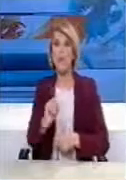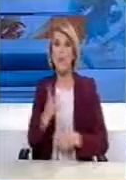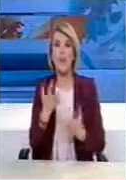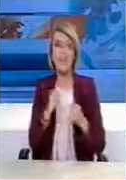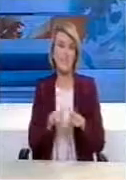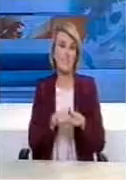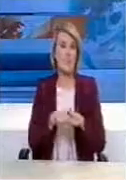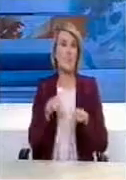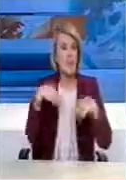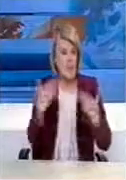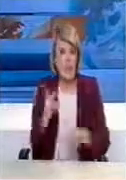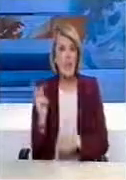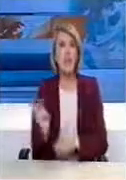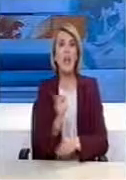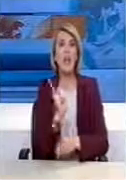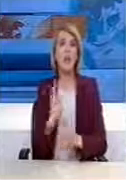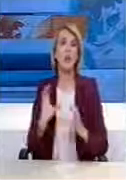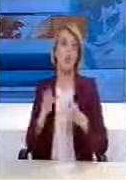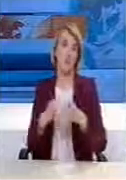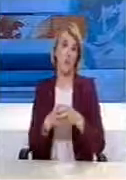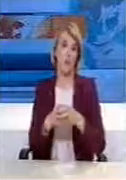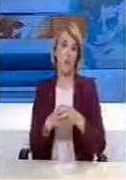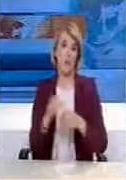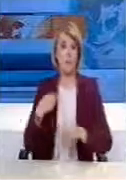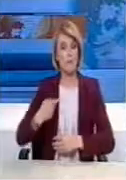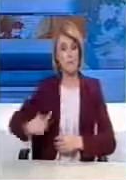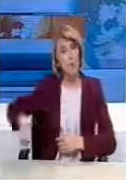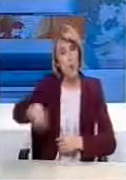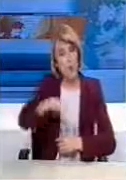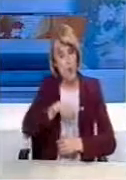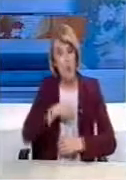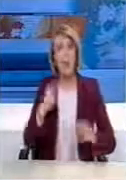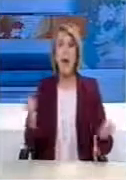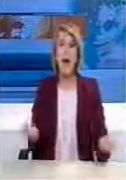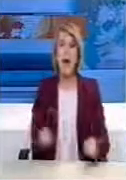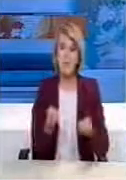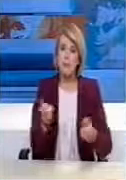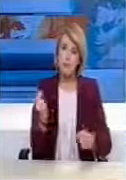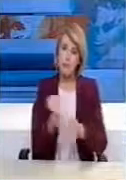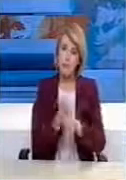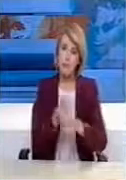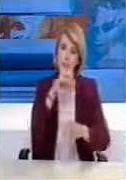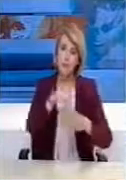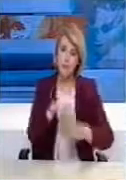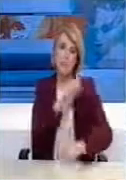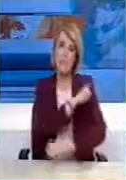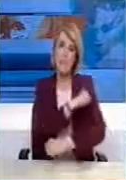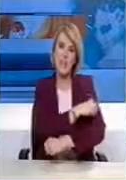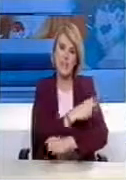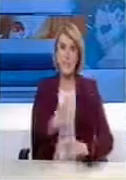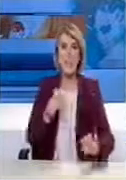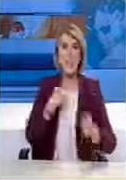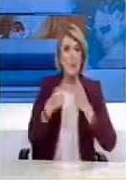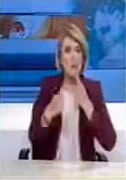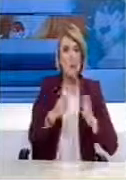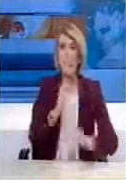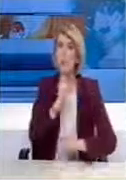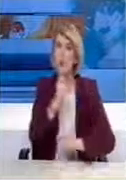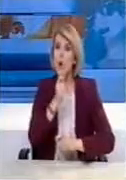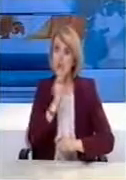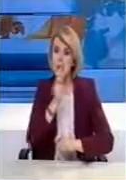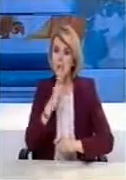όταν εφαρμόζονται. Όλοι μαζί, οι υγειονομικοί, οι επαγγελματίες υγείας, οι διαμεσολαβητές, η πολιτική ηγεσία,